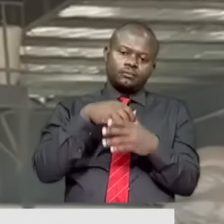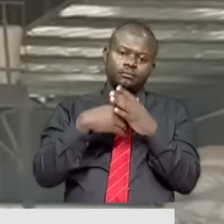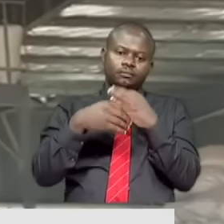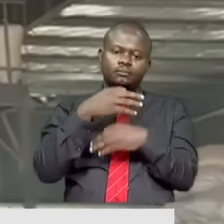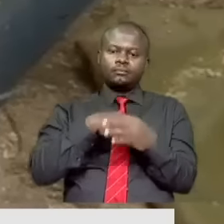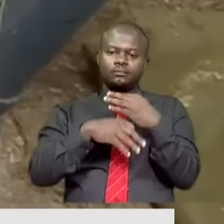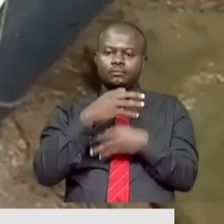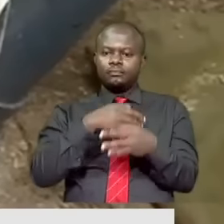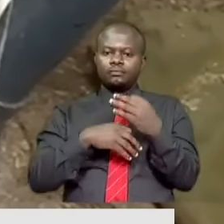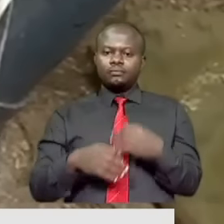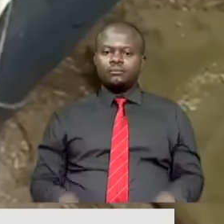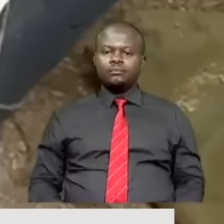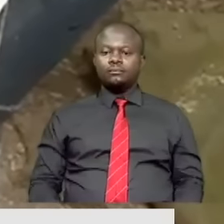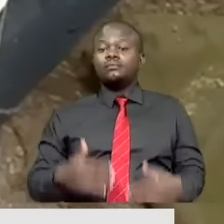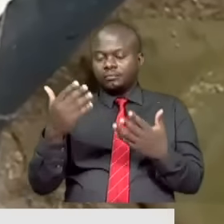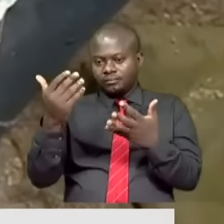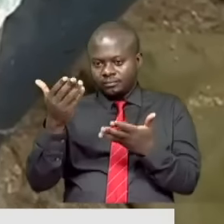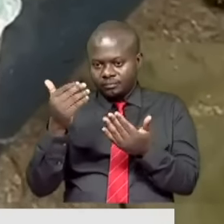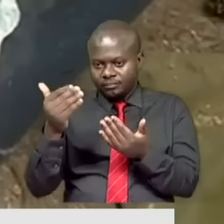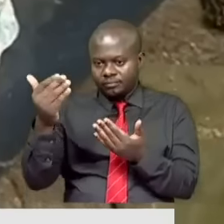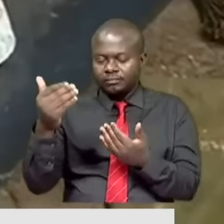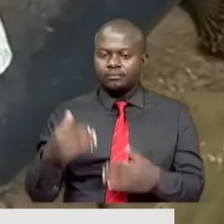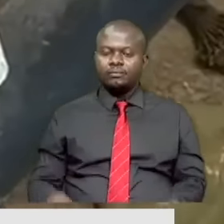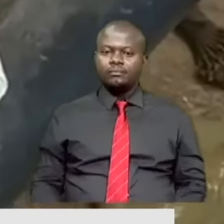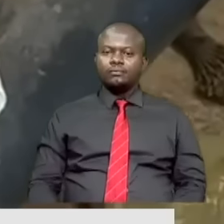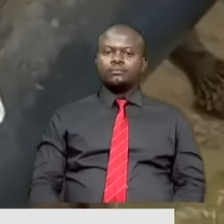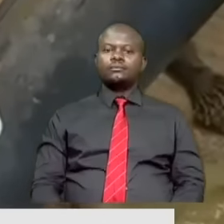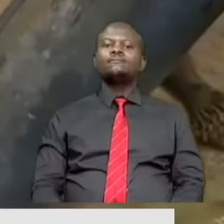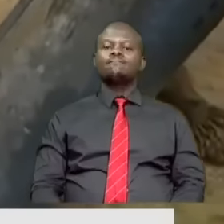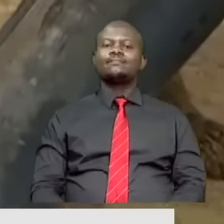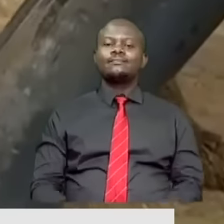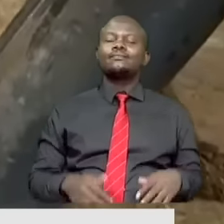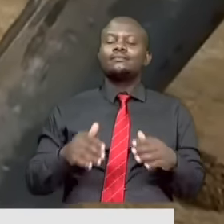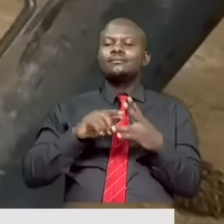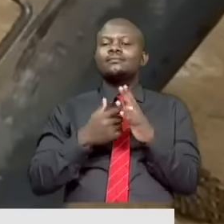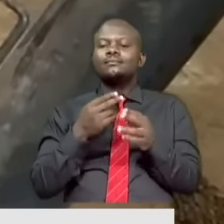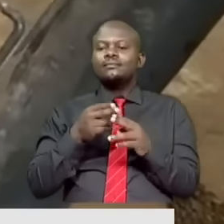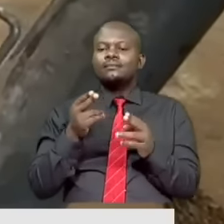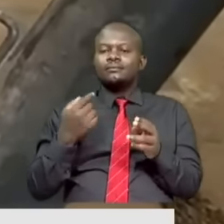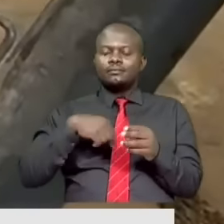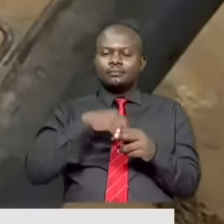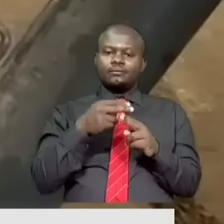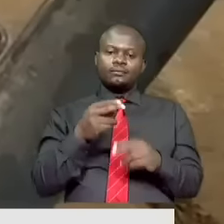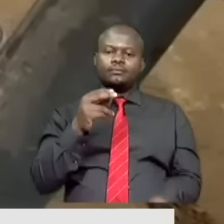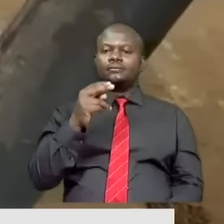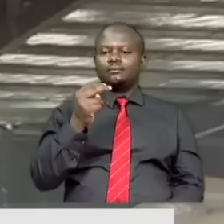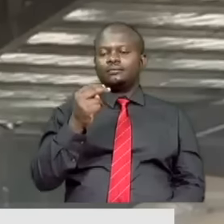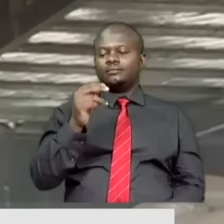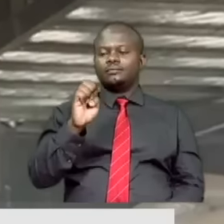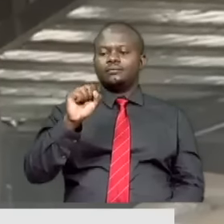nganda. Mwakwigira hino mwiro neza ndiwe mwatanye mukwibwira nitwanyira na Andre